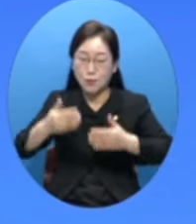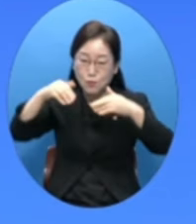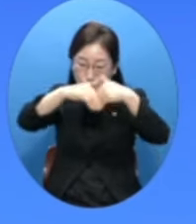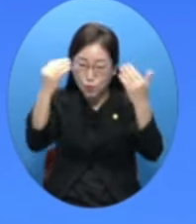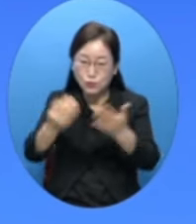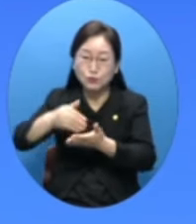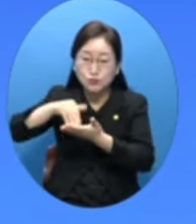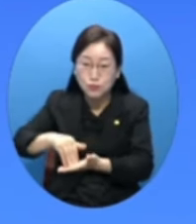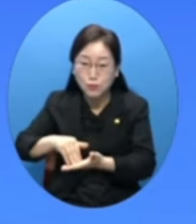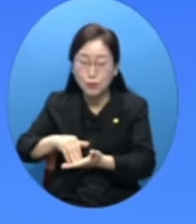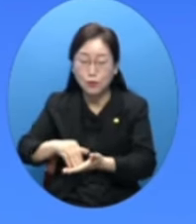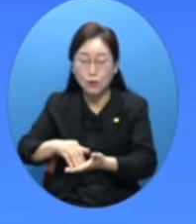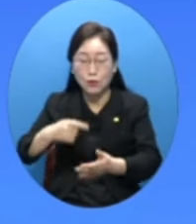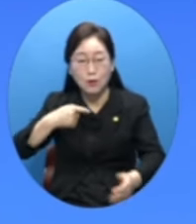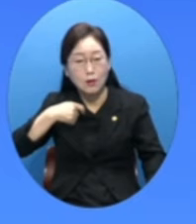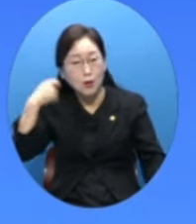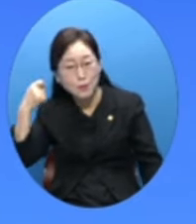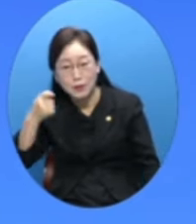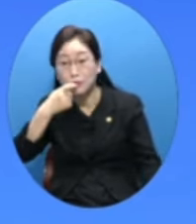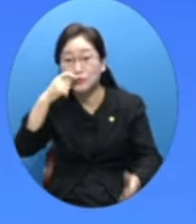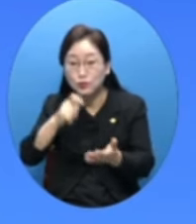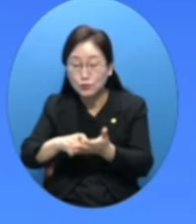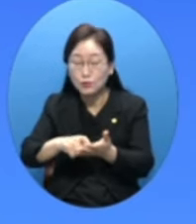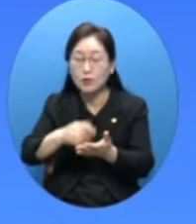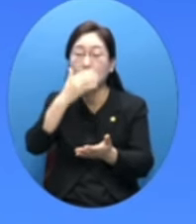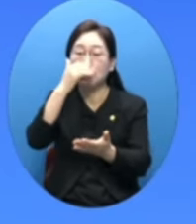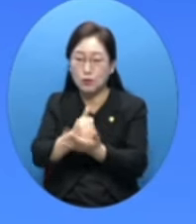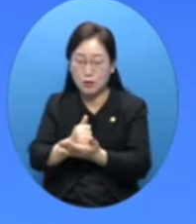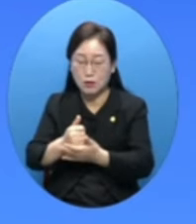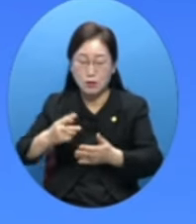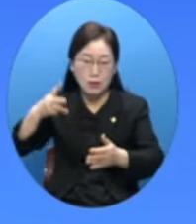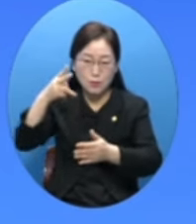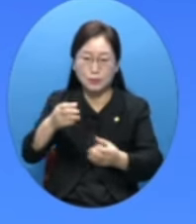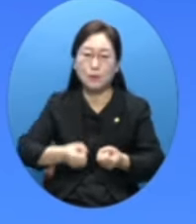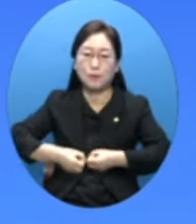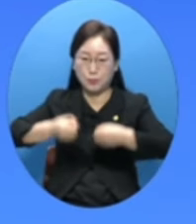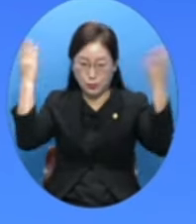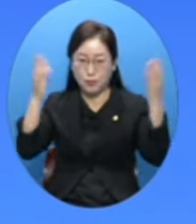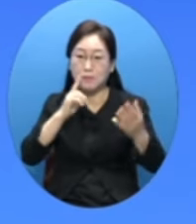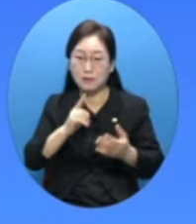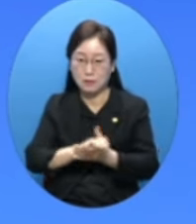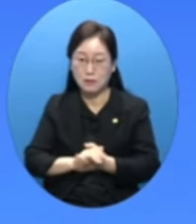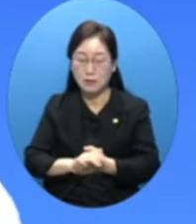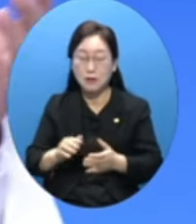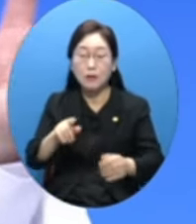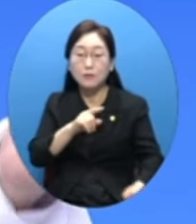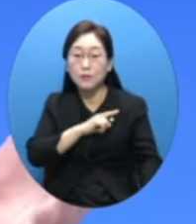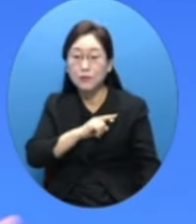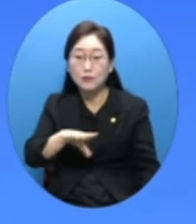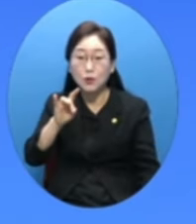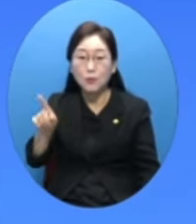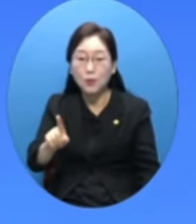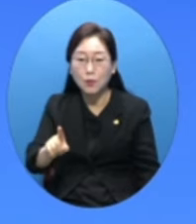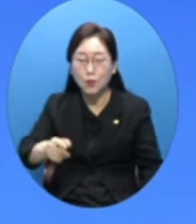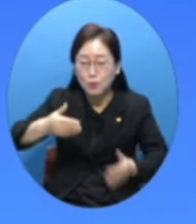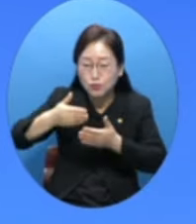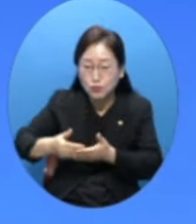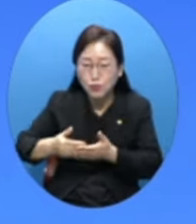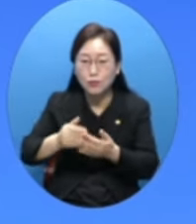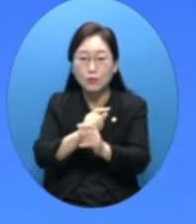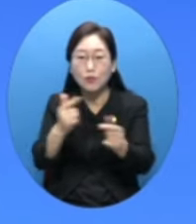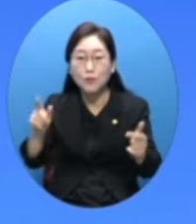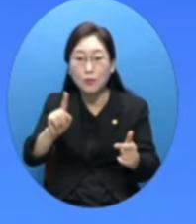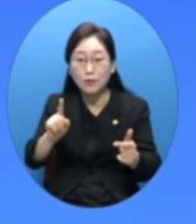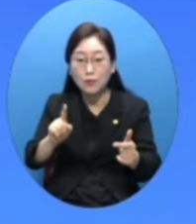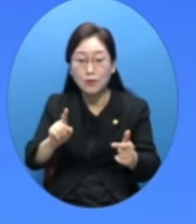것과 얽매이기 쉬운 죄를 벗어버리라고 말씀합니다. 먼저 모든 무거운 것, 원어